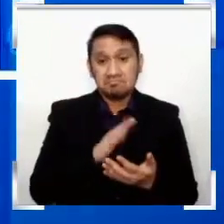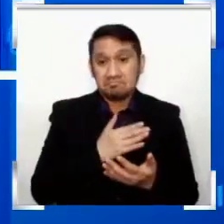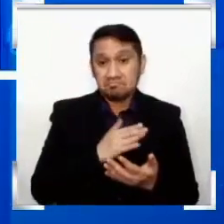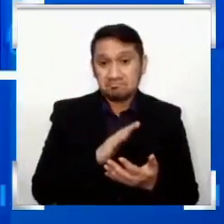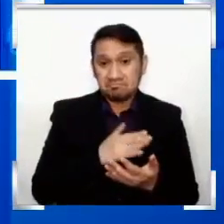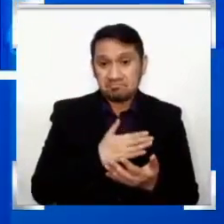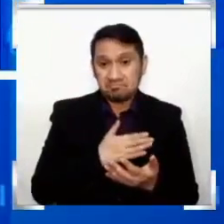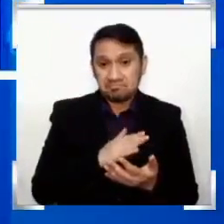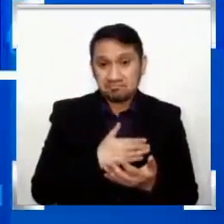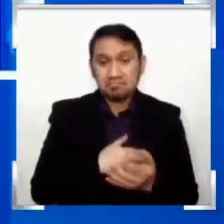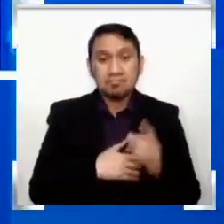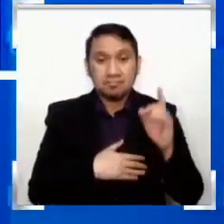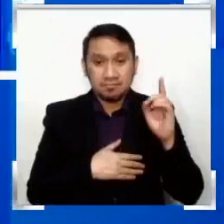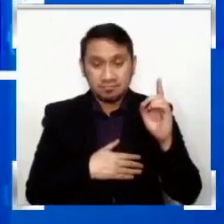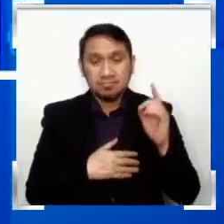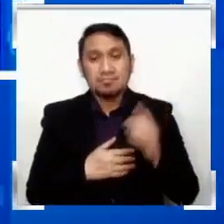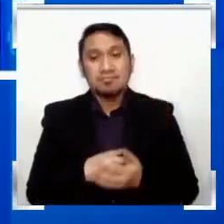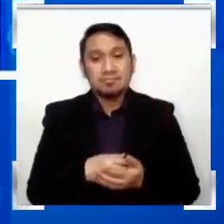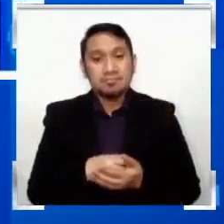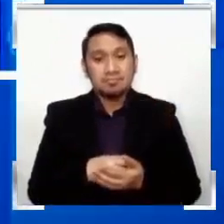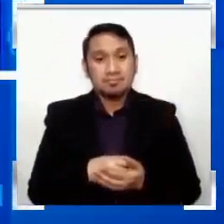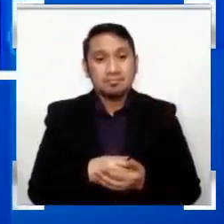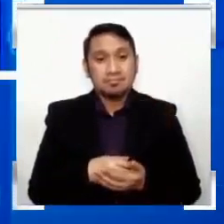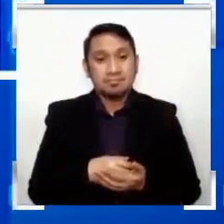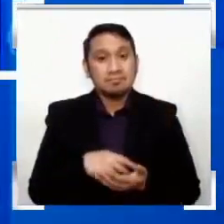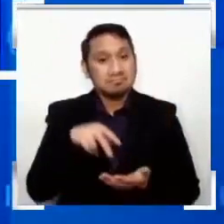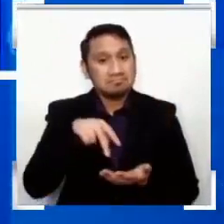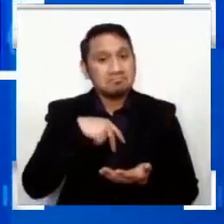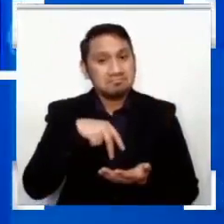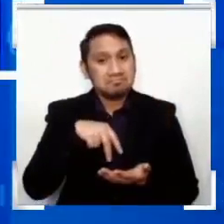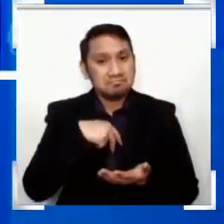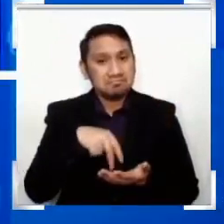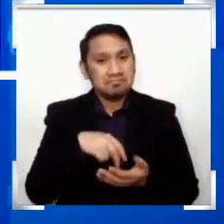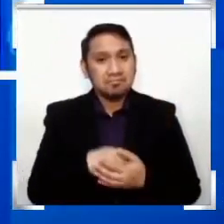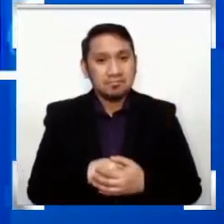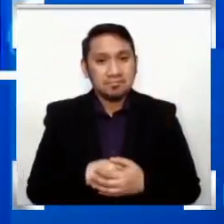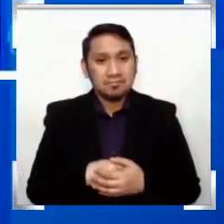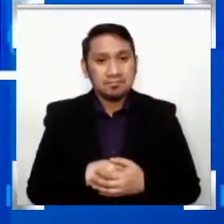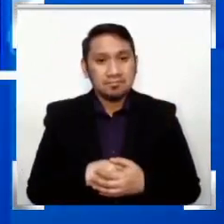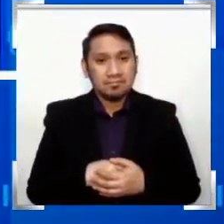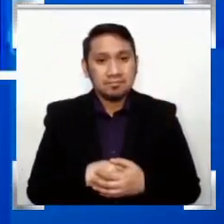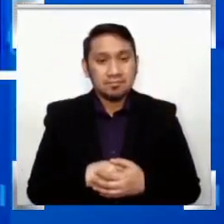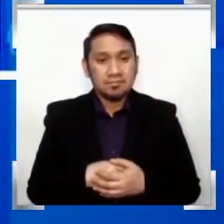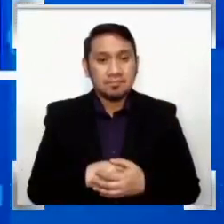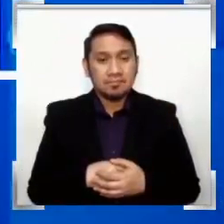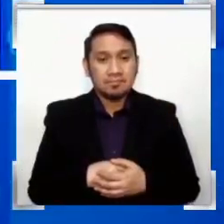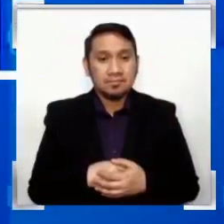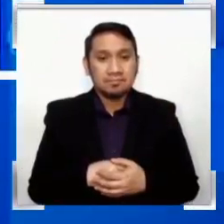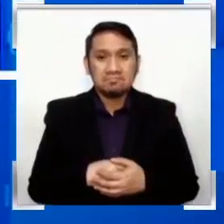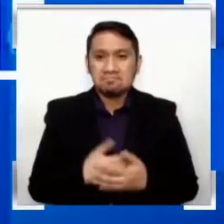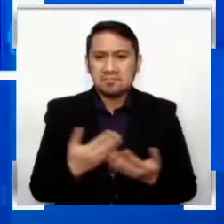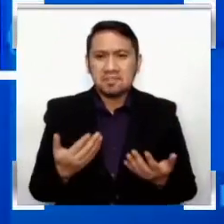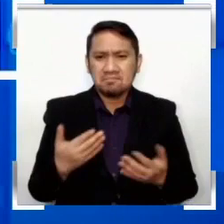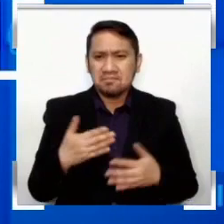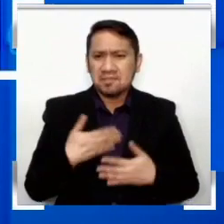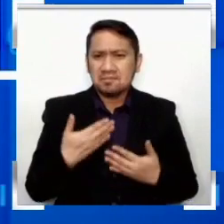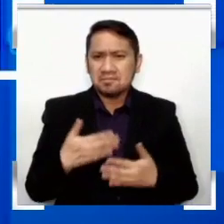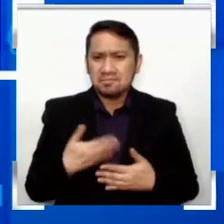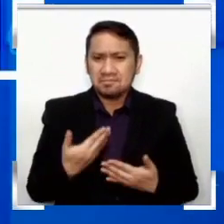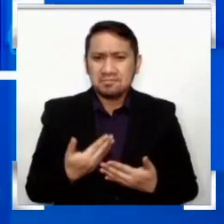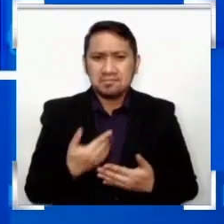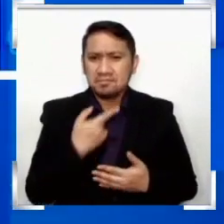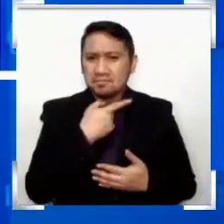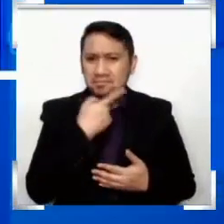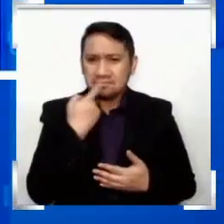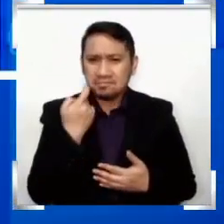Elle naman pinainit ang dance floor. Nakakatuwa kasi grabe yung reception